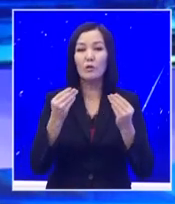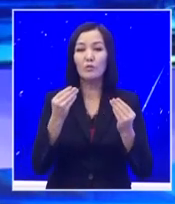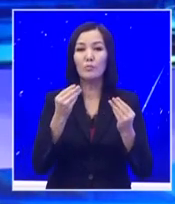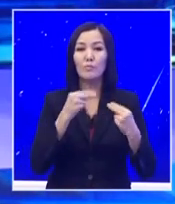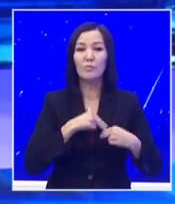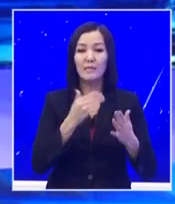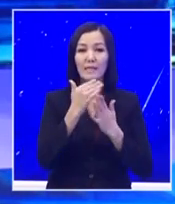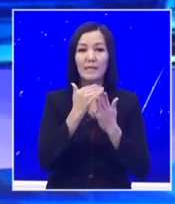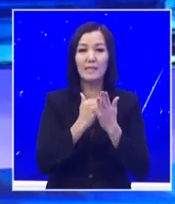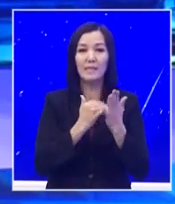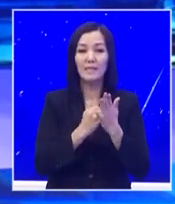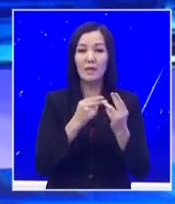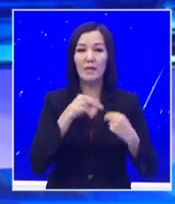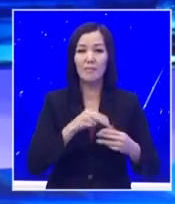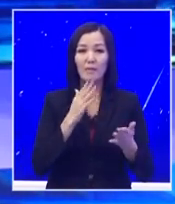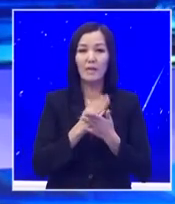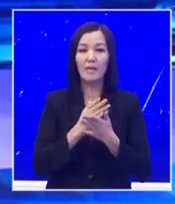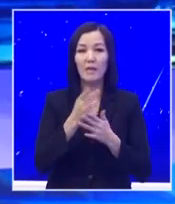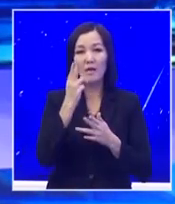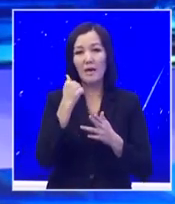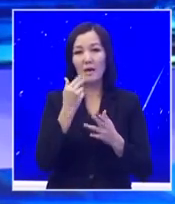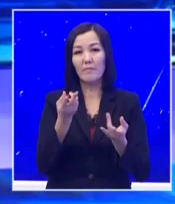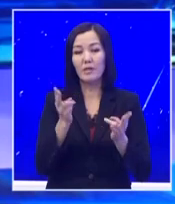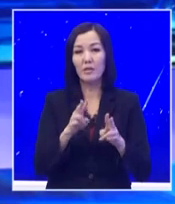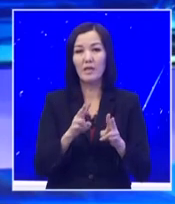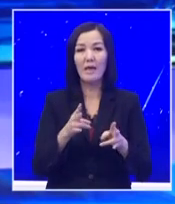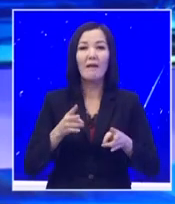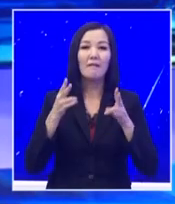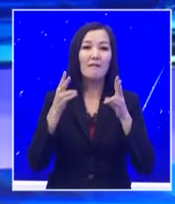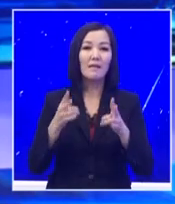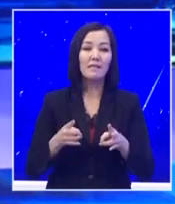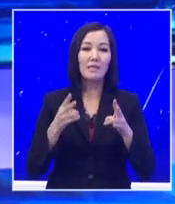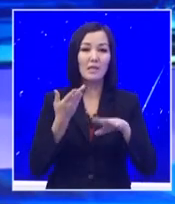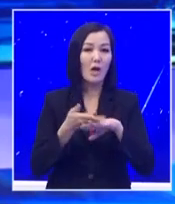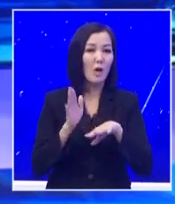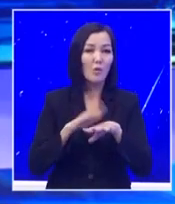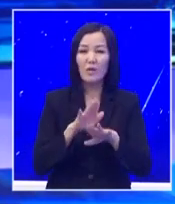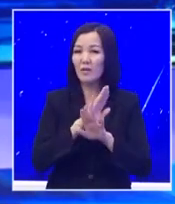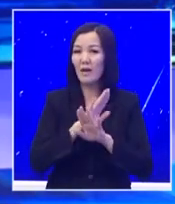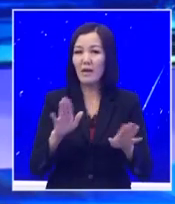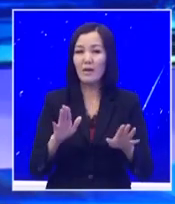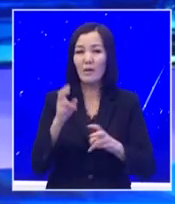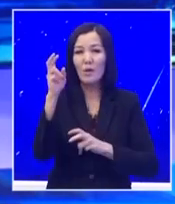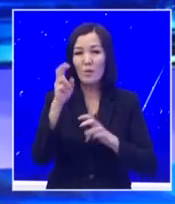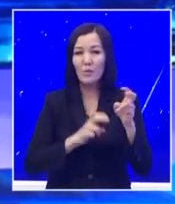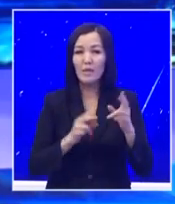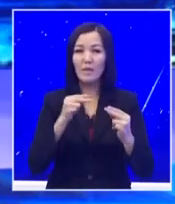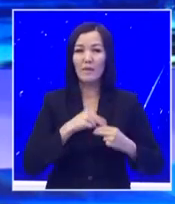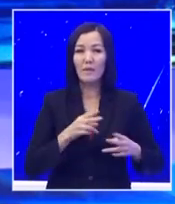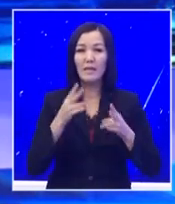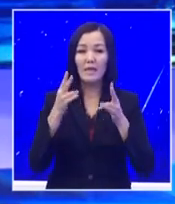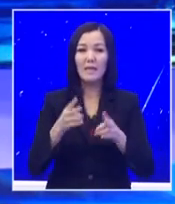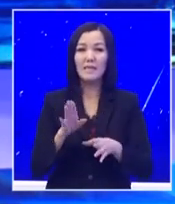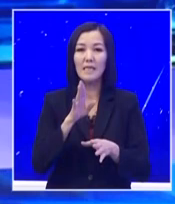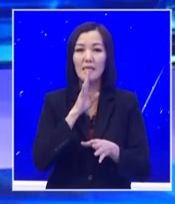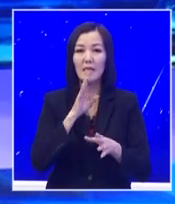етеді. Бұл олар үшін қалыпты жағдай. Нәзік жандылар тіпті жұмыстың ауырлығына қарамайды. Өндіріс саласында еңбек ететін нәзік